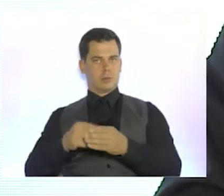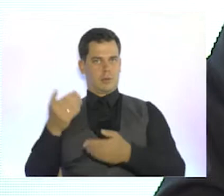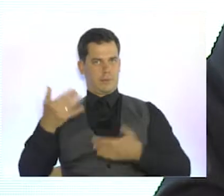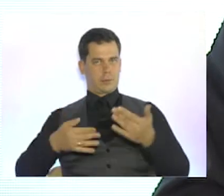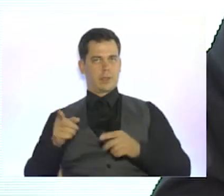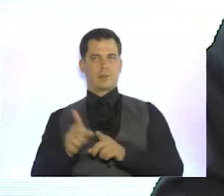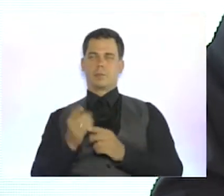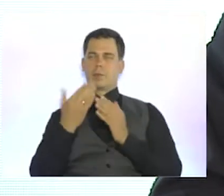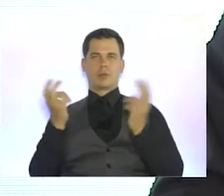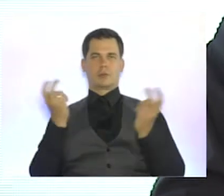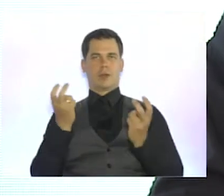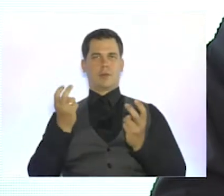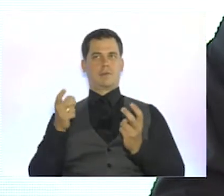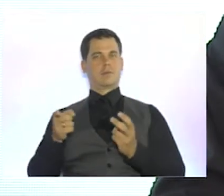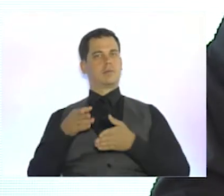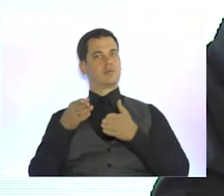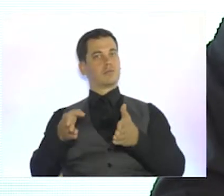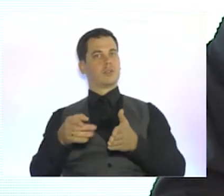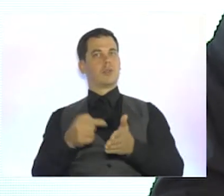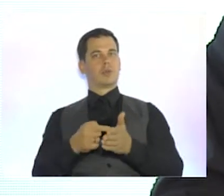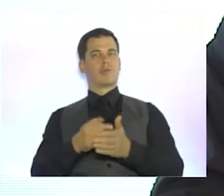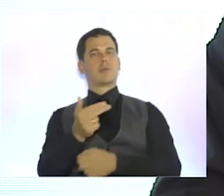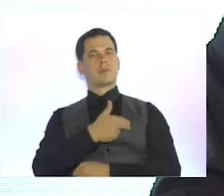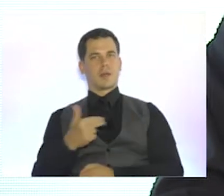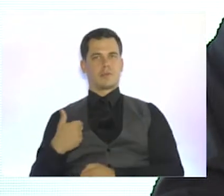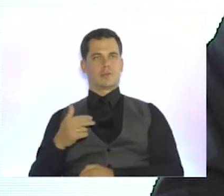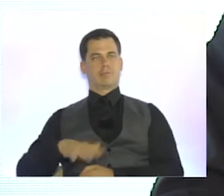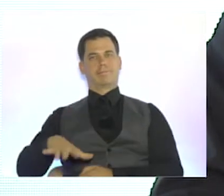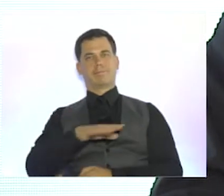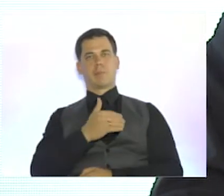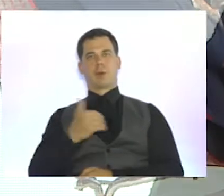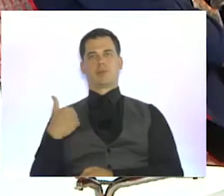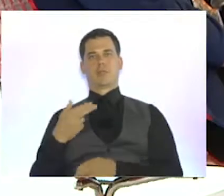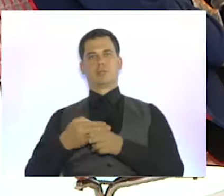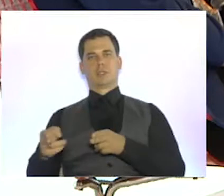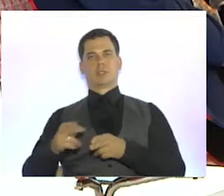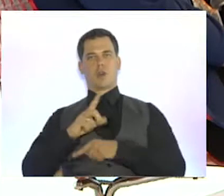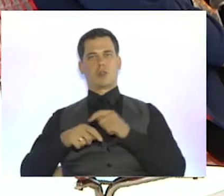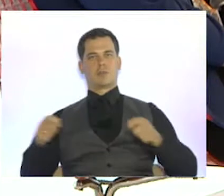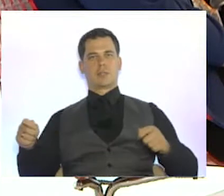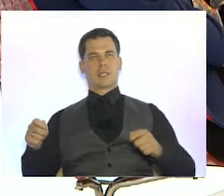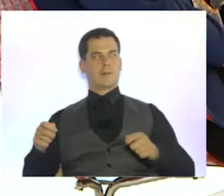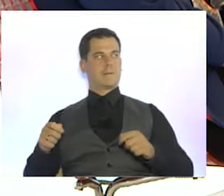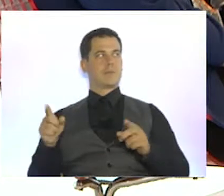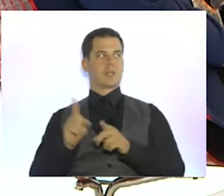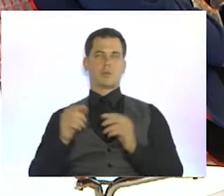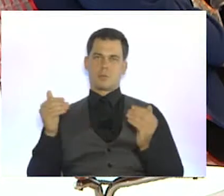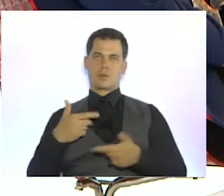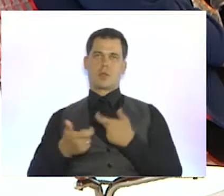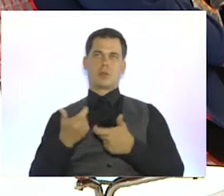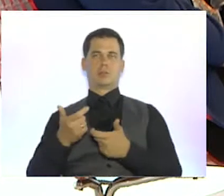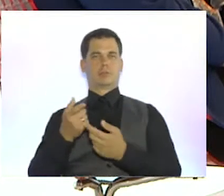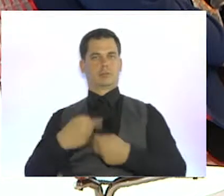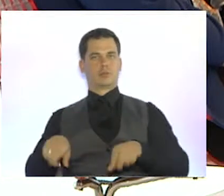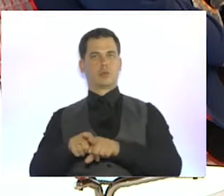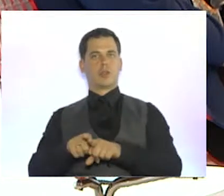bardzo ciekawe, co więcej powiem tutaj właśnie nasze lokalne, tutaj mam na myśli polskie rozwiązania, które może być zastosowane.